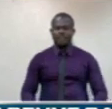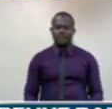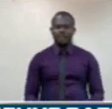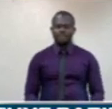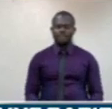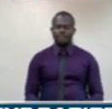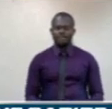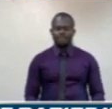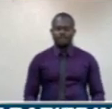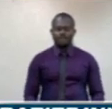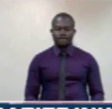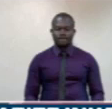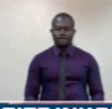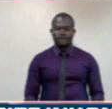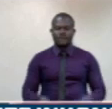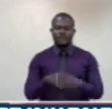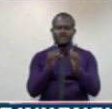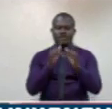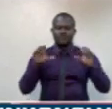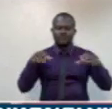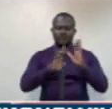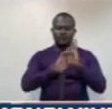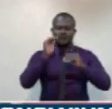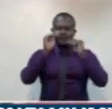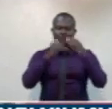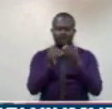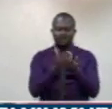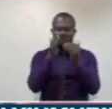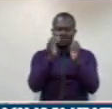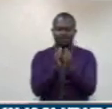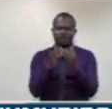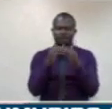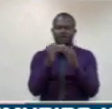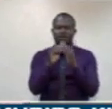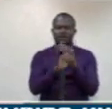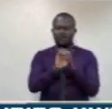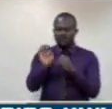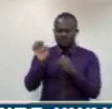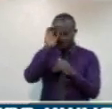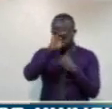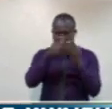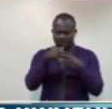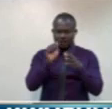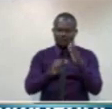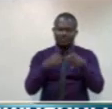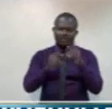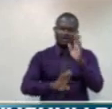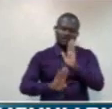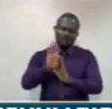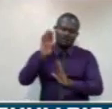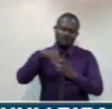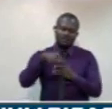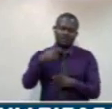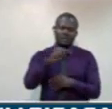inkuru irambuye. Muri iyi nama rihuje abahagarariye inzego z'aborozi n'ubuyobozi bw'intara hagamijwe gushakishwa icyakomeza guteza imbere ubworozi mu turere